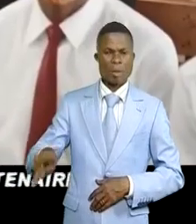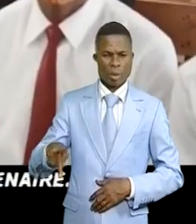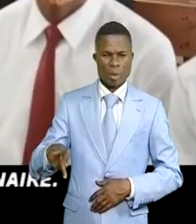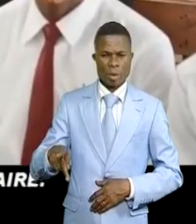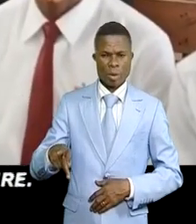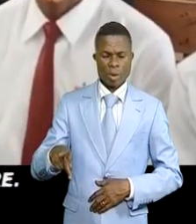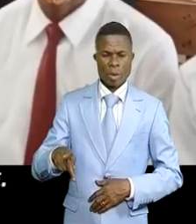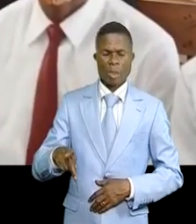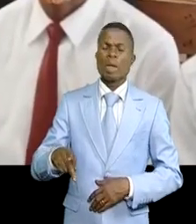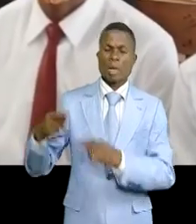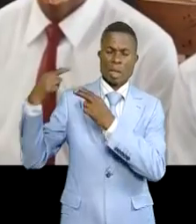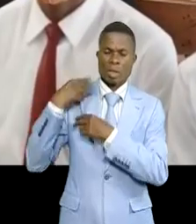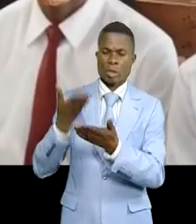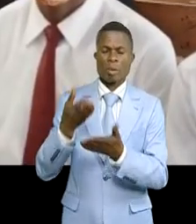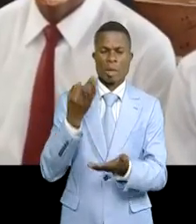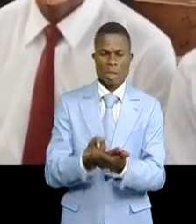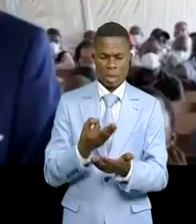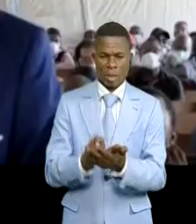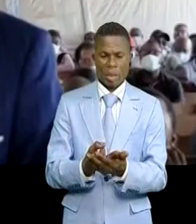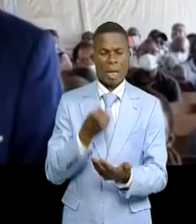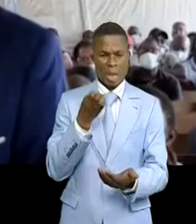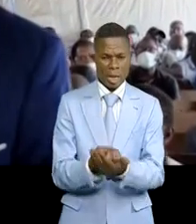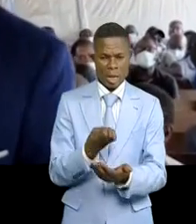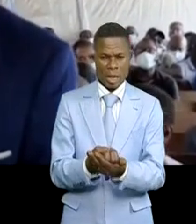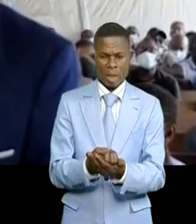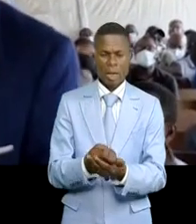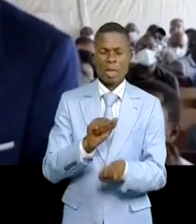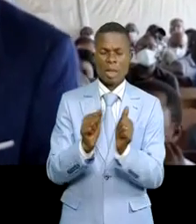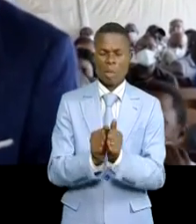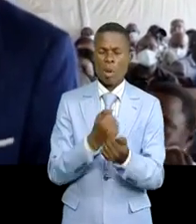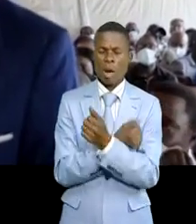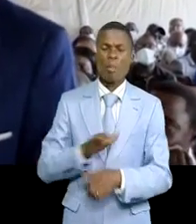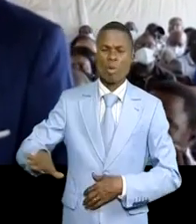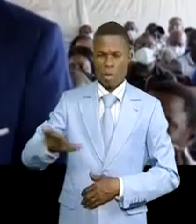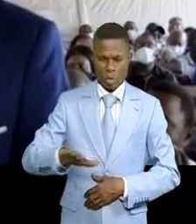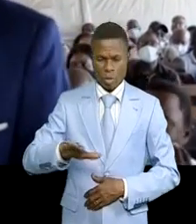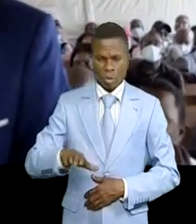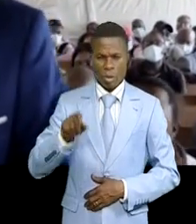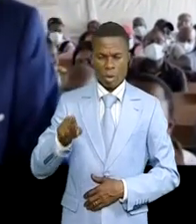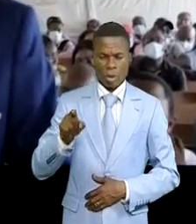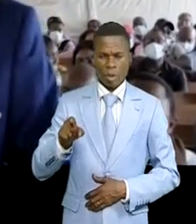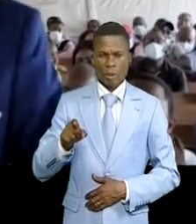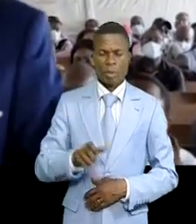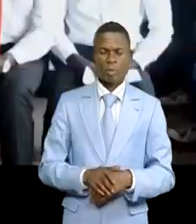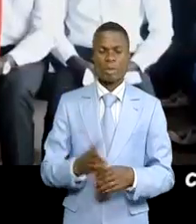ayant dans ses attributions le finance, l'économie et le civisme fiscal, Hubert Ngulan-Joko, qui a représenté le